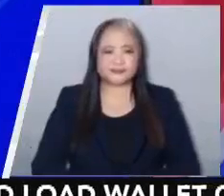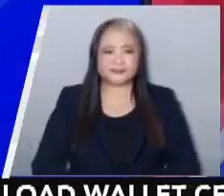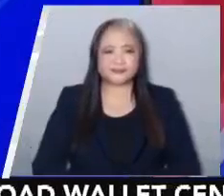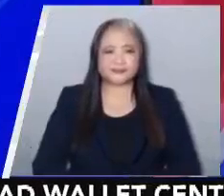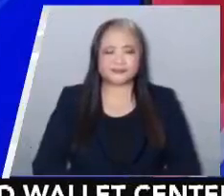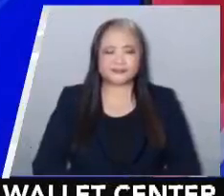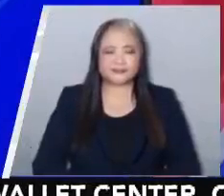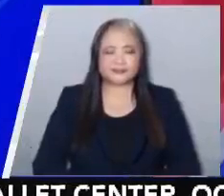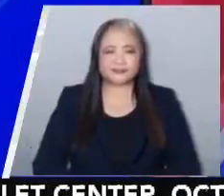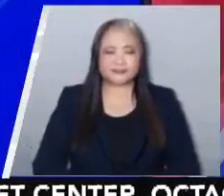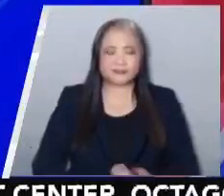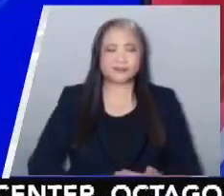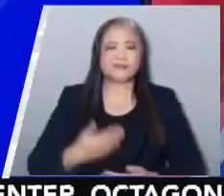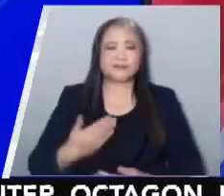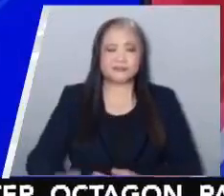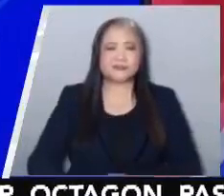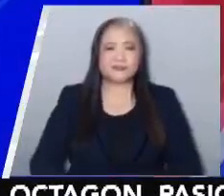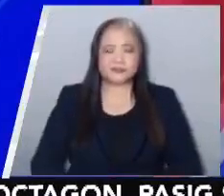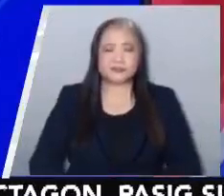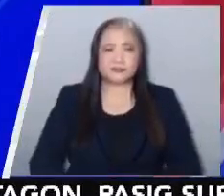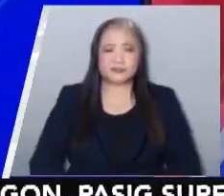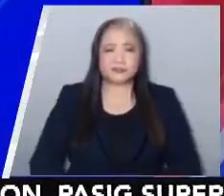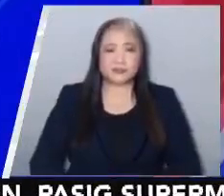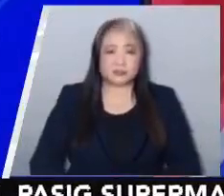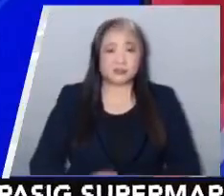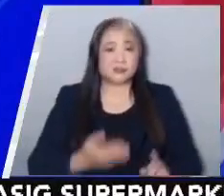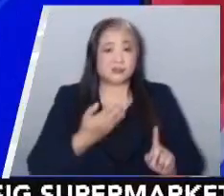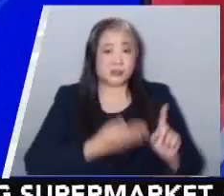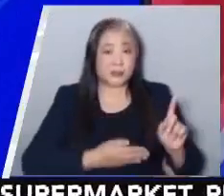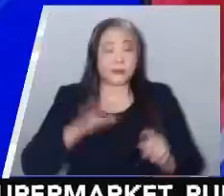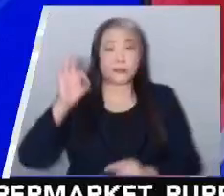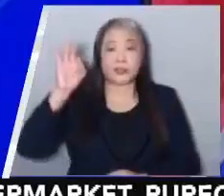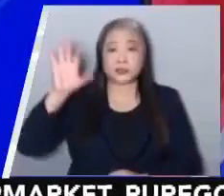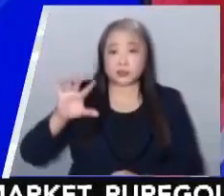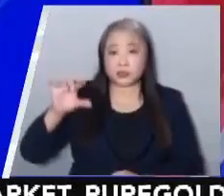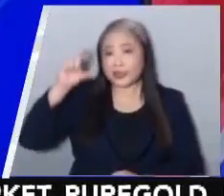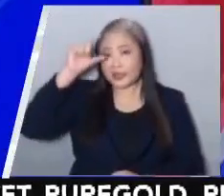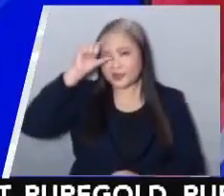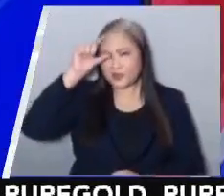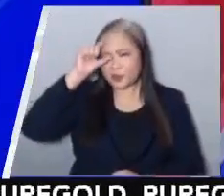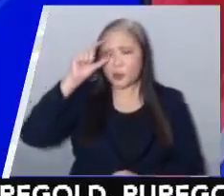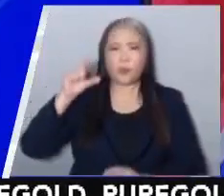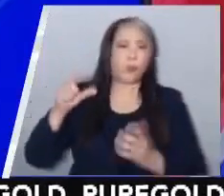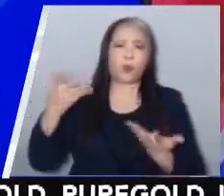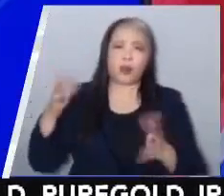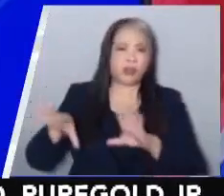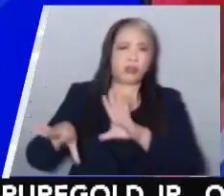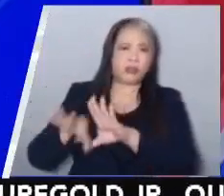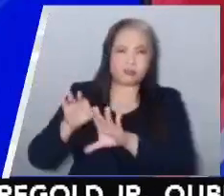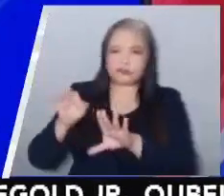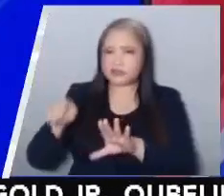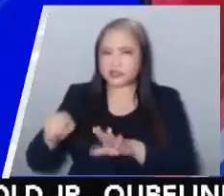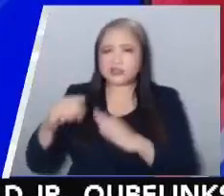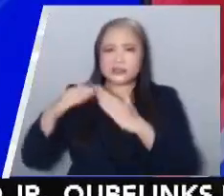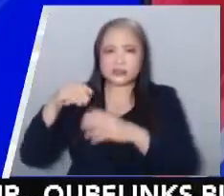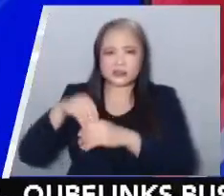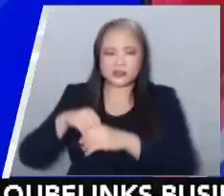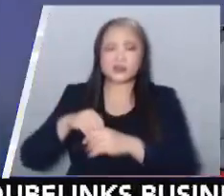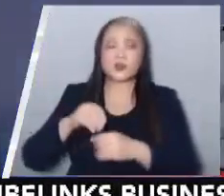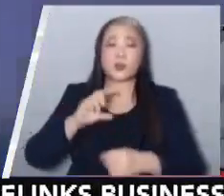Hindi pa rin nakita ng autoridad si Pastor Apollo Kibuloy sa paggalugad nila sa mga property ng Kingdom of Jesus Christ sa Davao City kahapon.